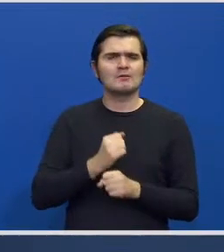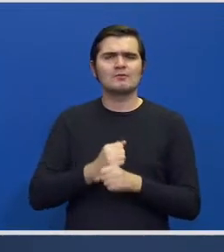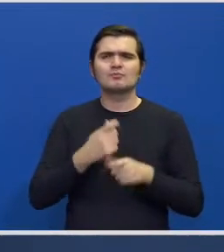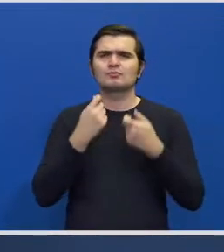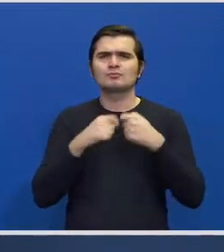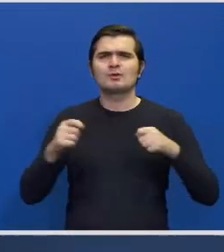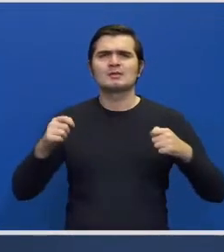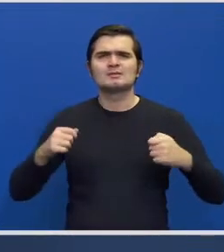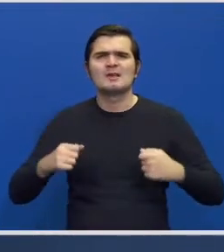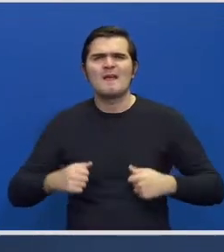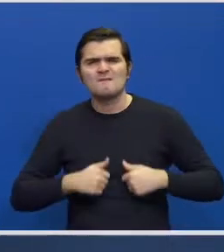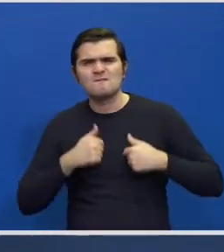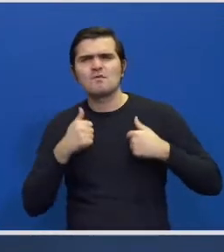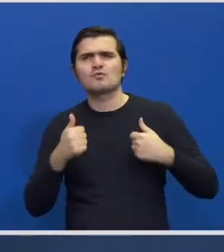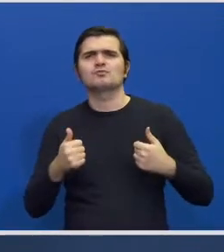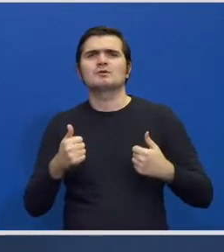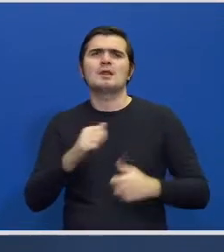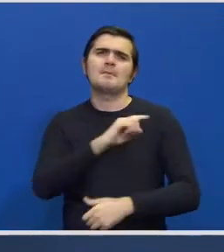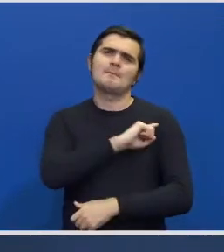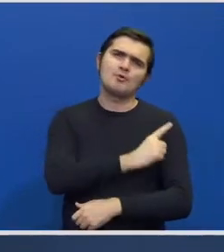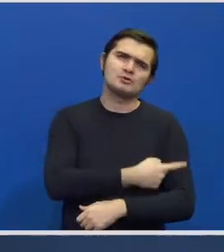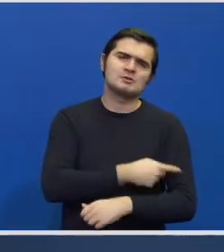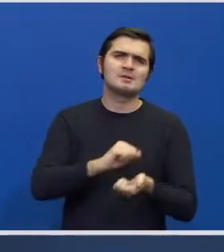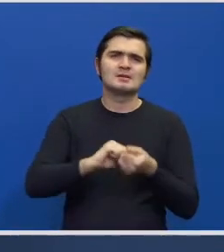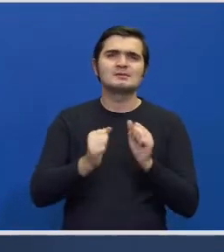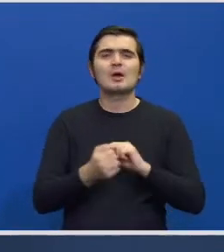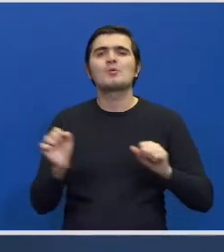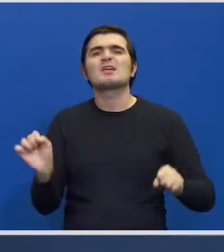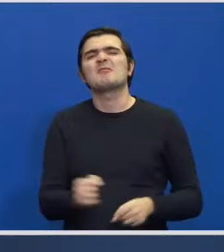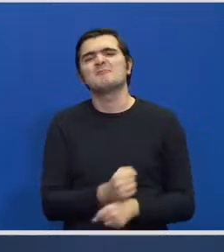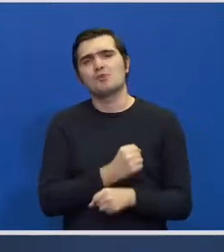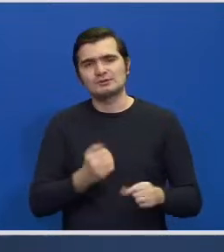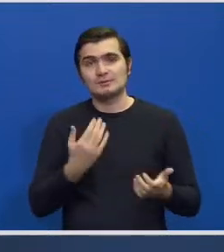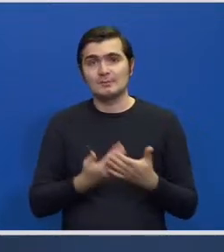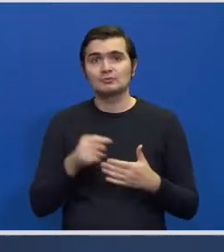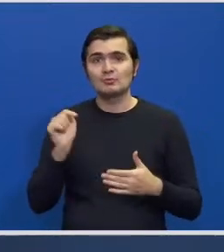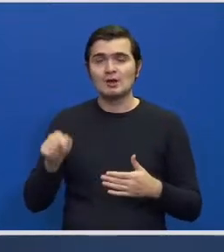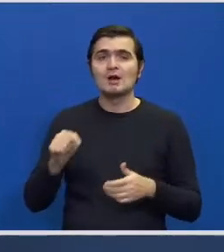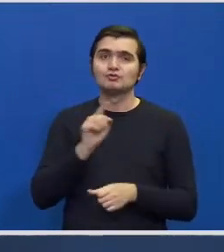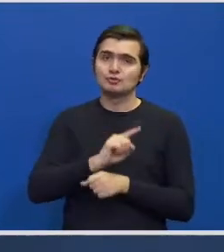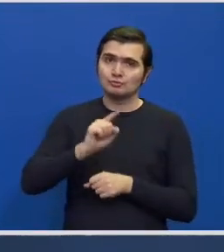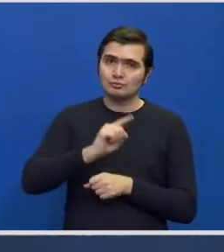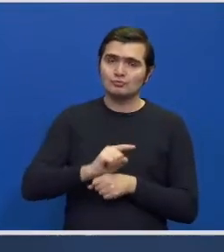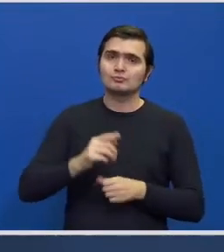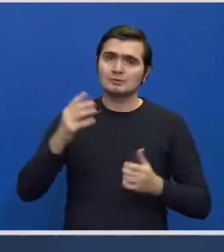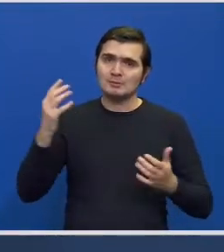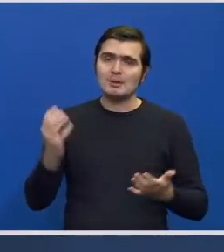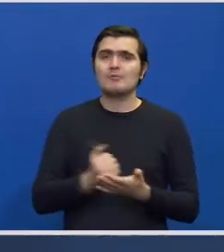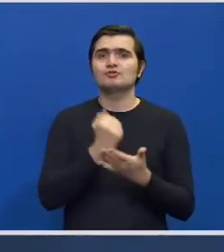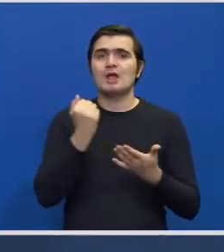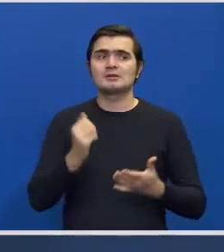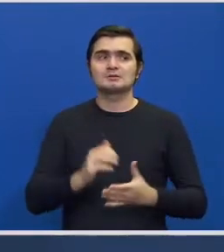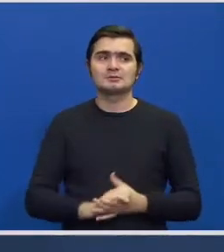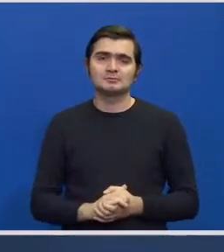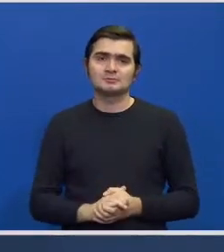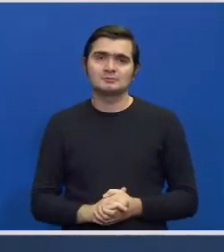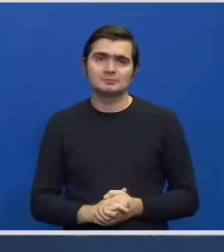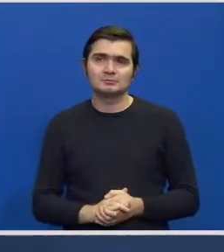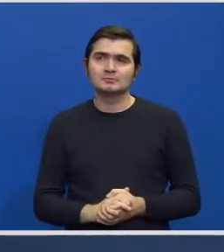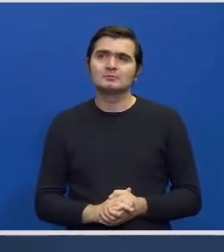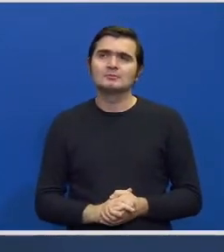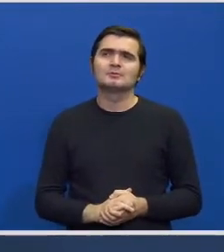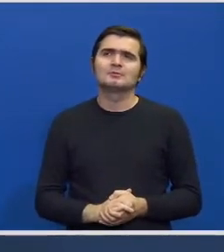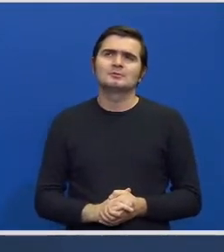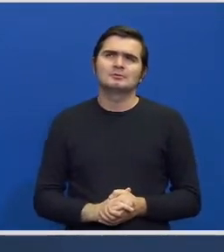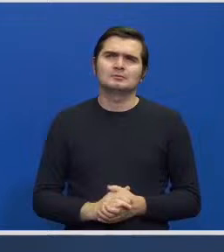și a făcut toate eforturile posibile și imposibile pentru ca acest lucru să aibă